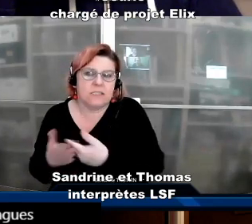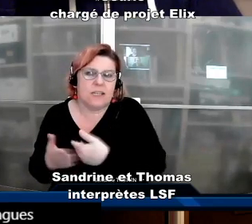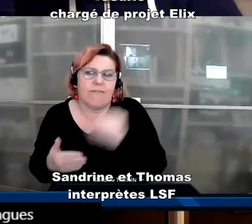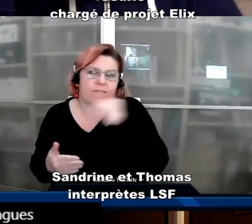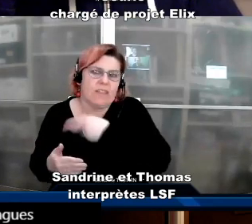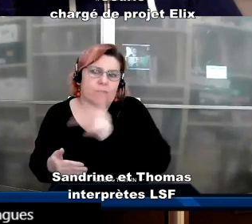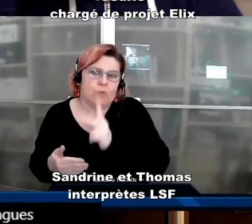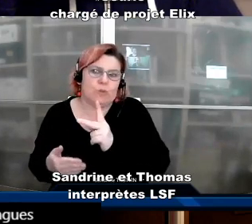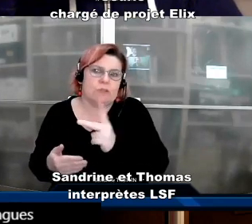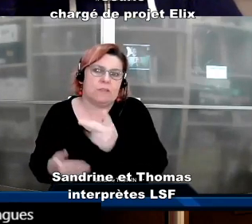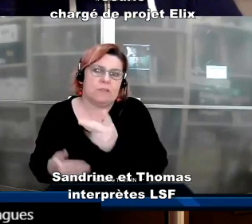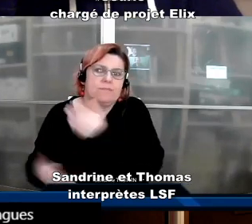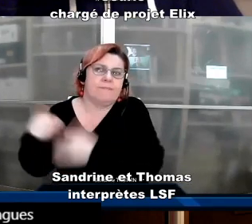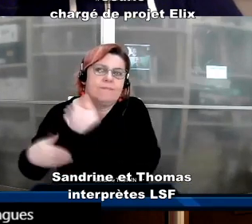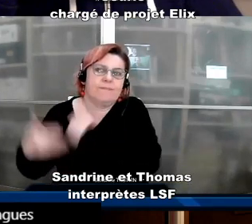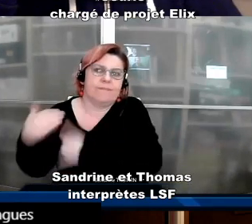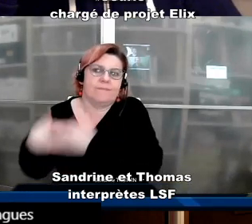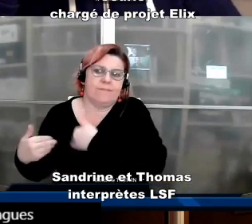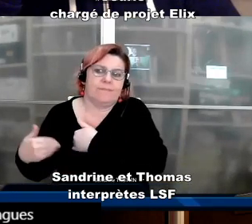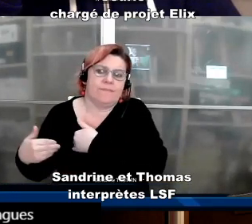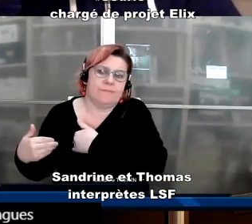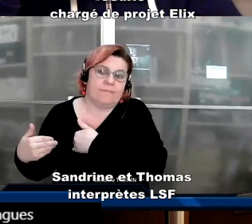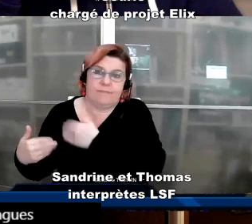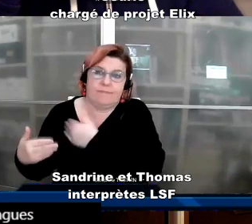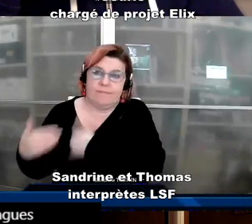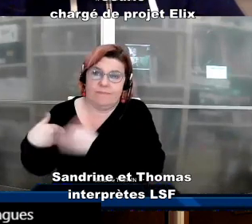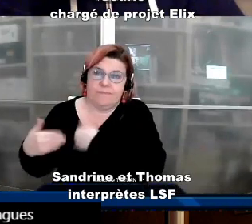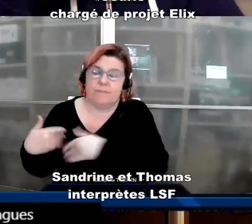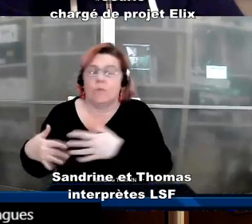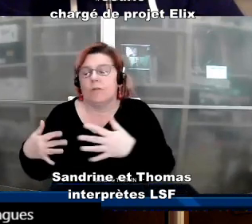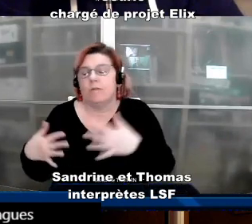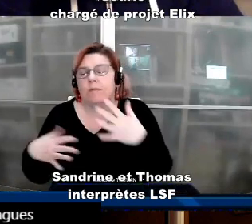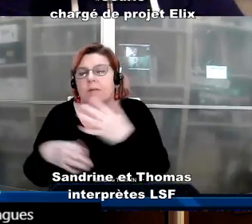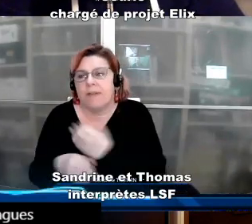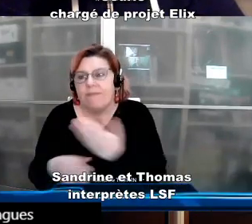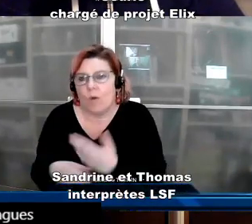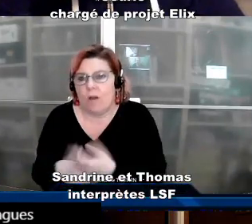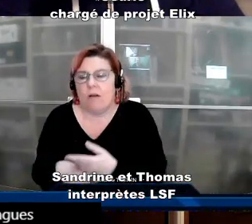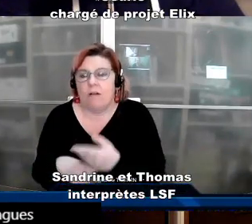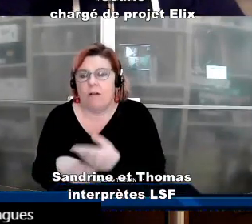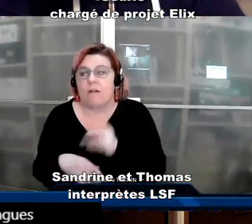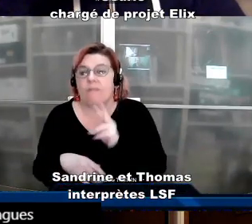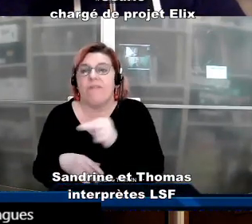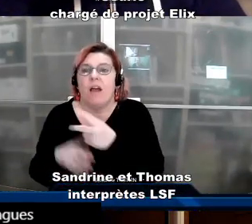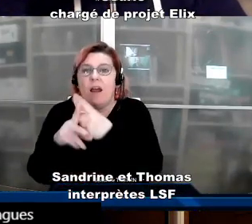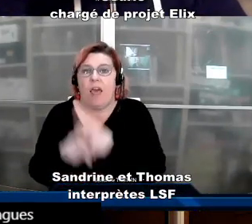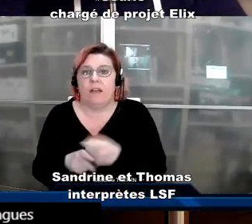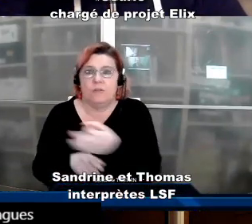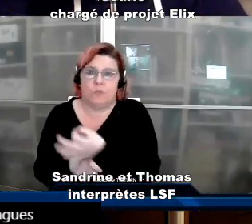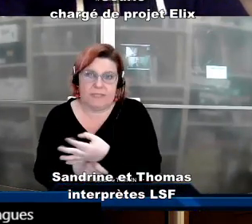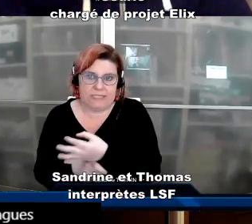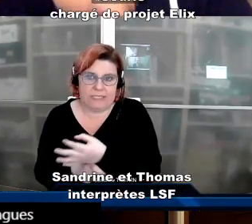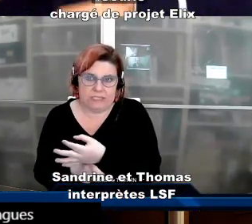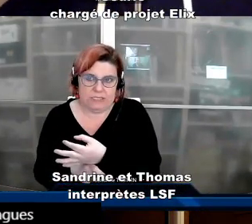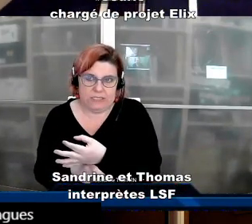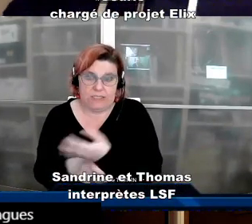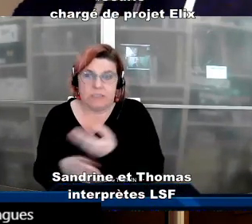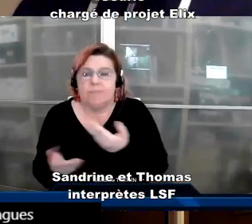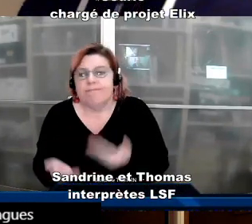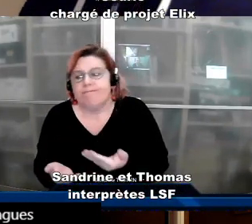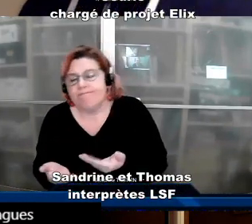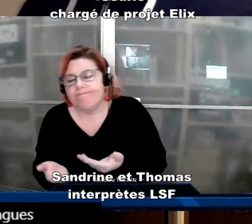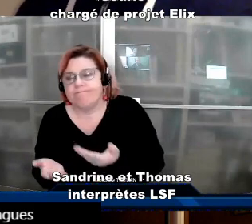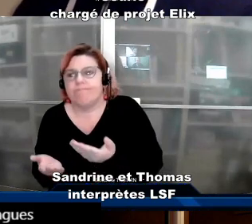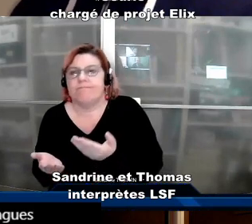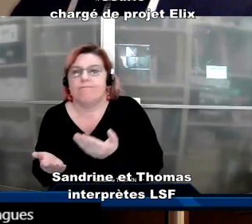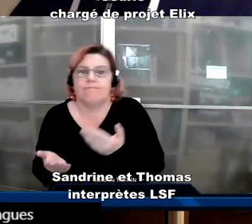rapidement. Bah pour faire court, en fait, on va générer des listes automatiquement. Là, pour le moment, c'est encore un système